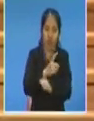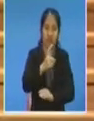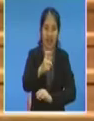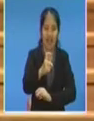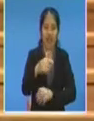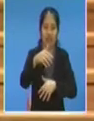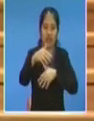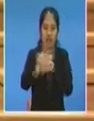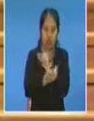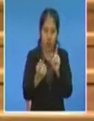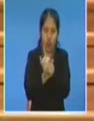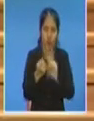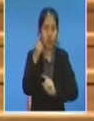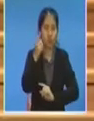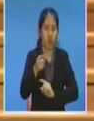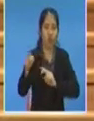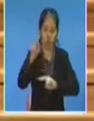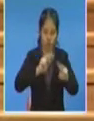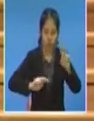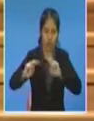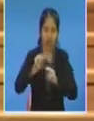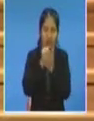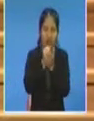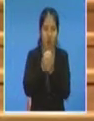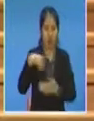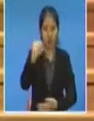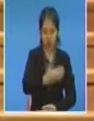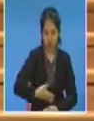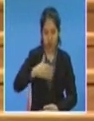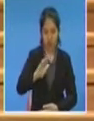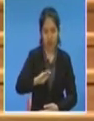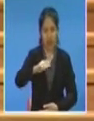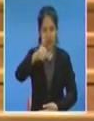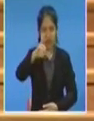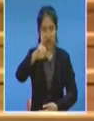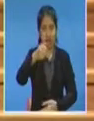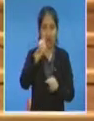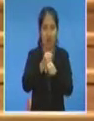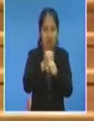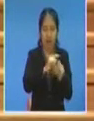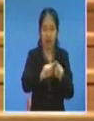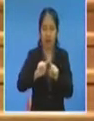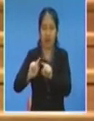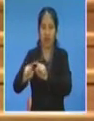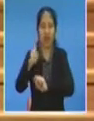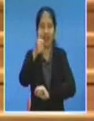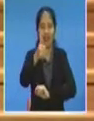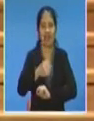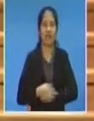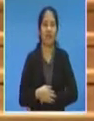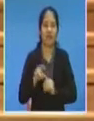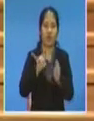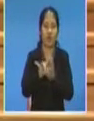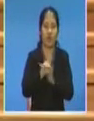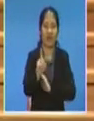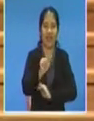ย่างมีคุณค่าสุดท้ายครับผมขอกราบขอบพระคุณขอให้กำลังใ